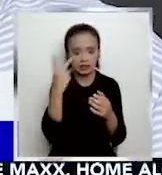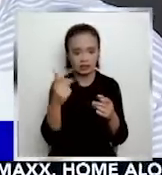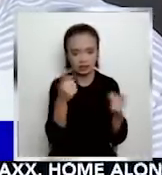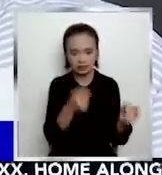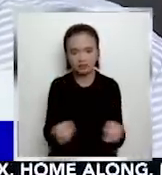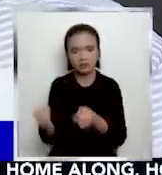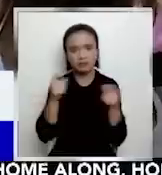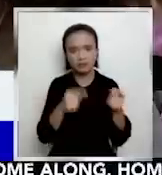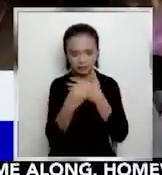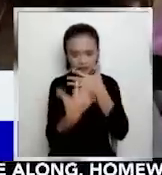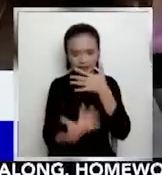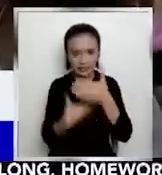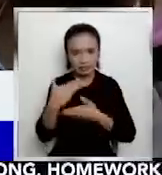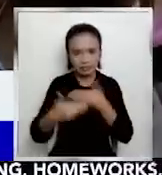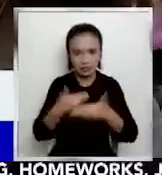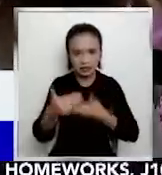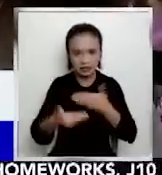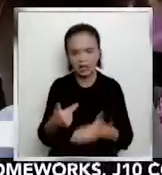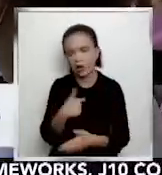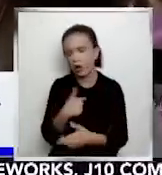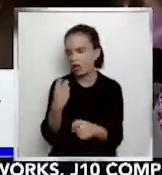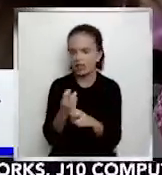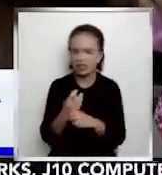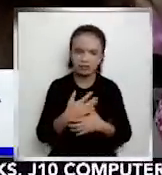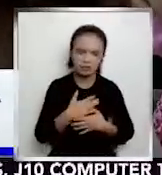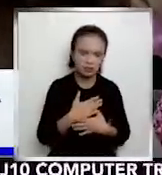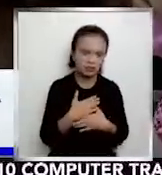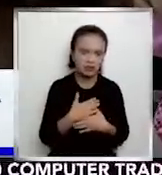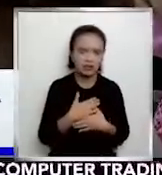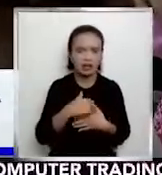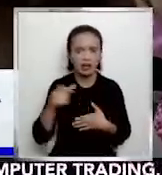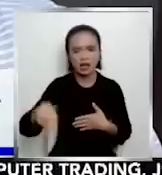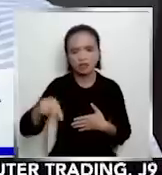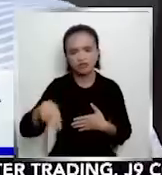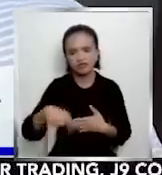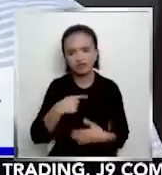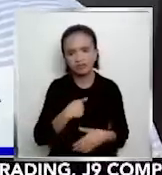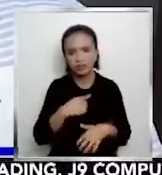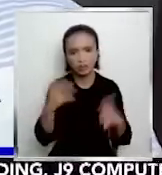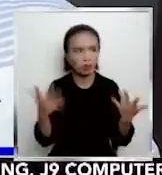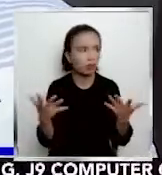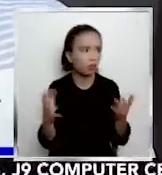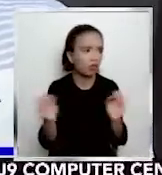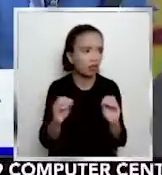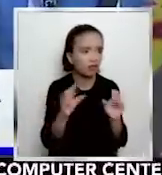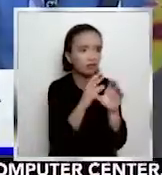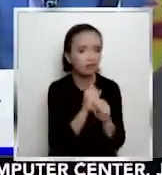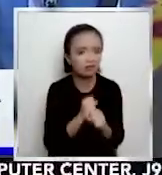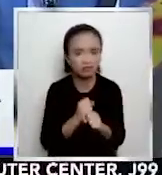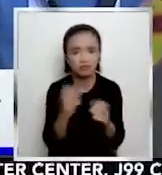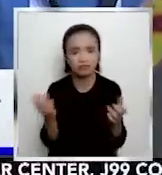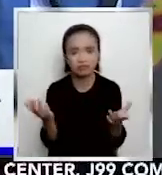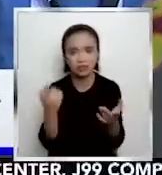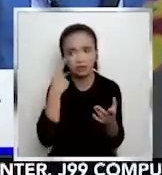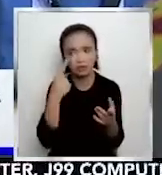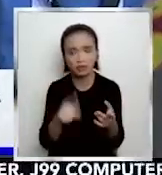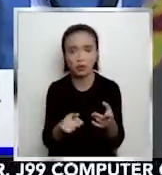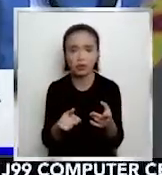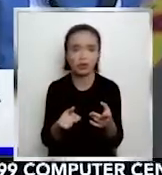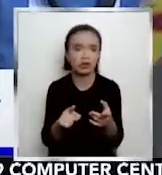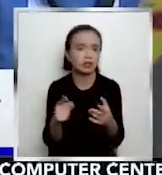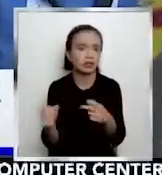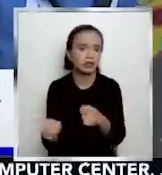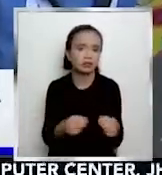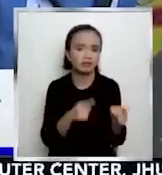tiyan ko ng tubig. Kailangan po kasi wala po makuhanan ng dialysis. Nagtsaga rin sa hintayin